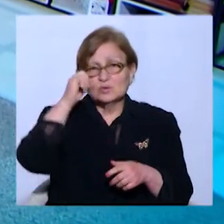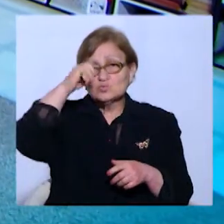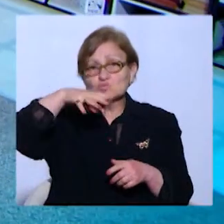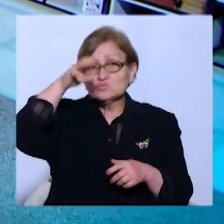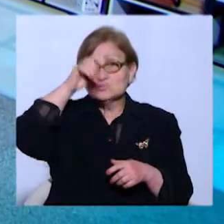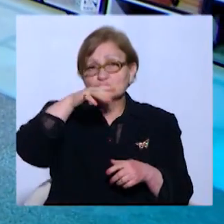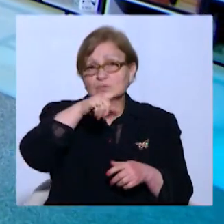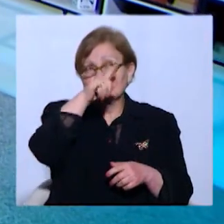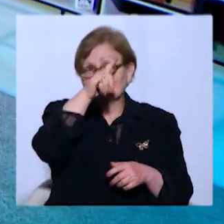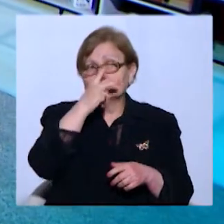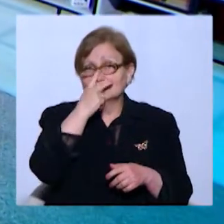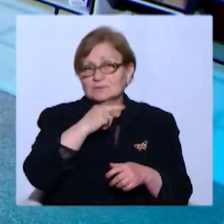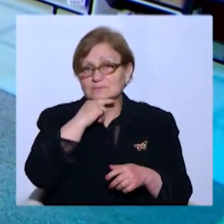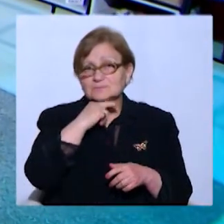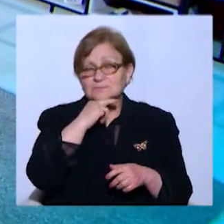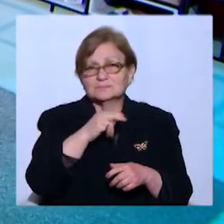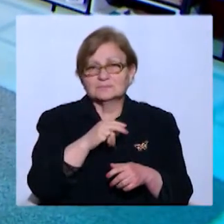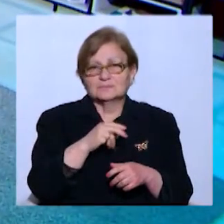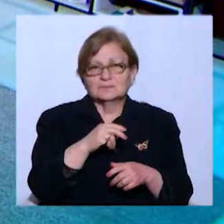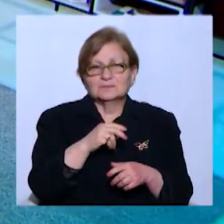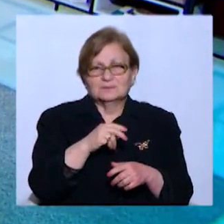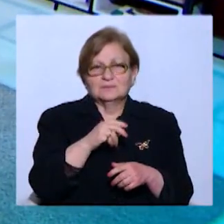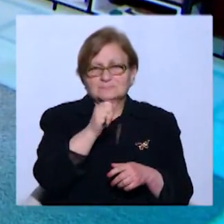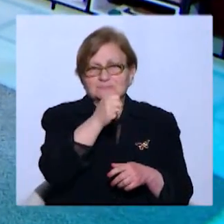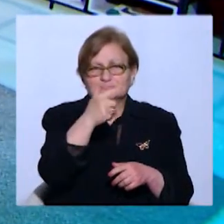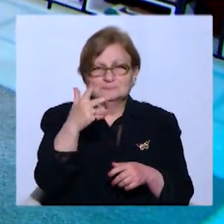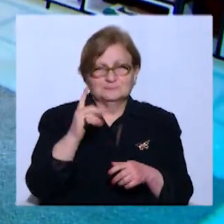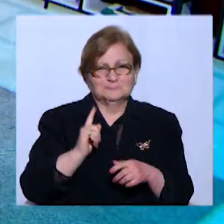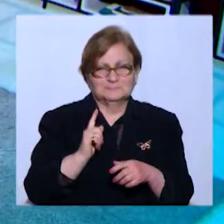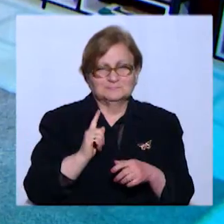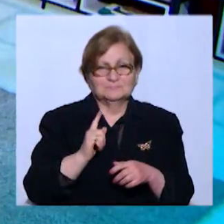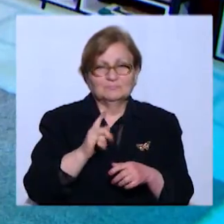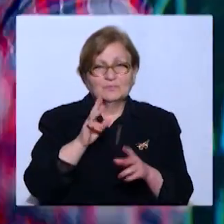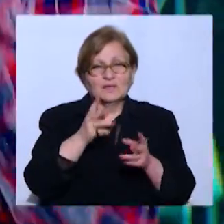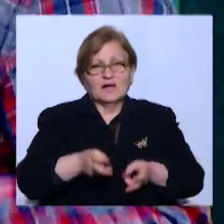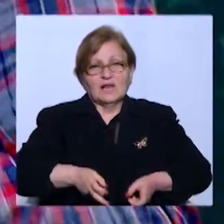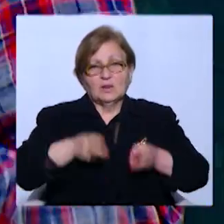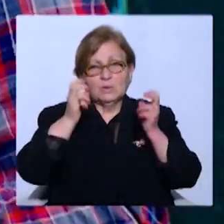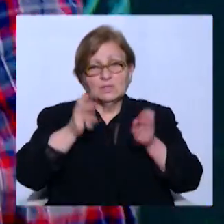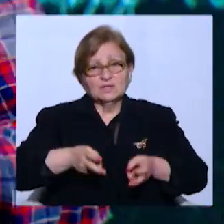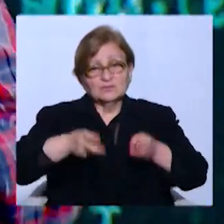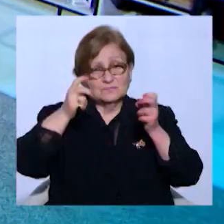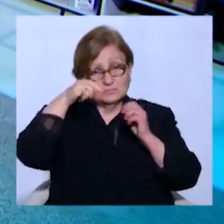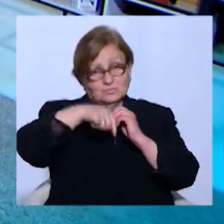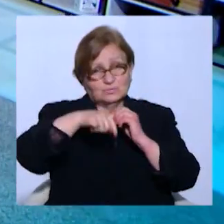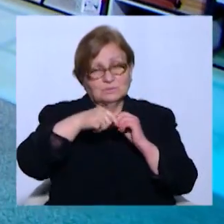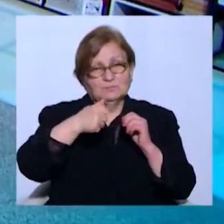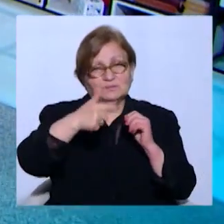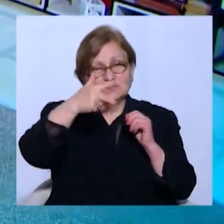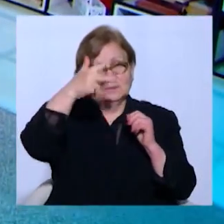შუქნიშანზე, მართალია, იქ ხდება. კიდე სად შეგხვედრია? ლიფტში რო ავდივართ, სართულებს რო